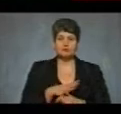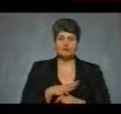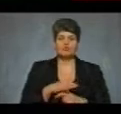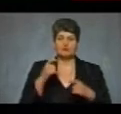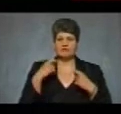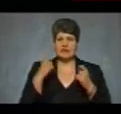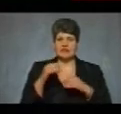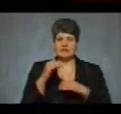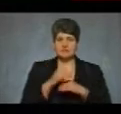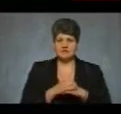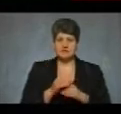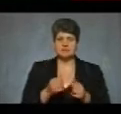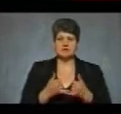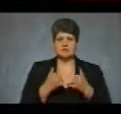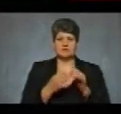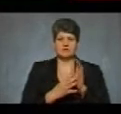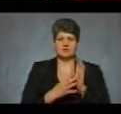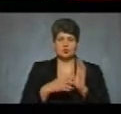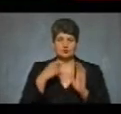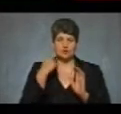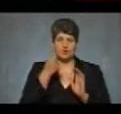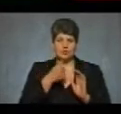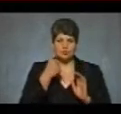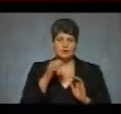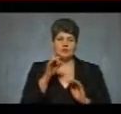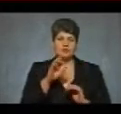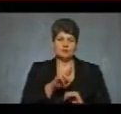вечір, присвячений 90-річчю Ярослава Омеляна.